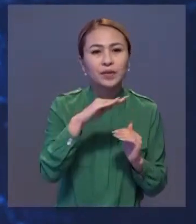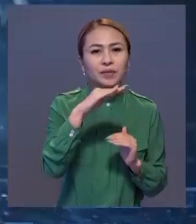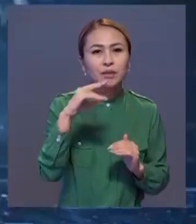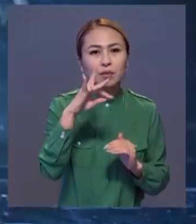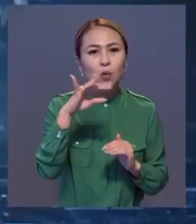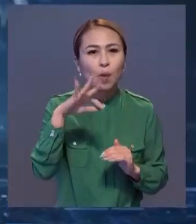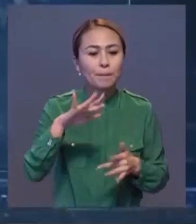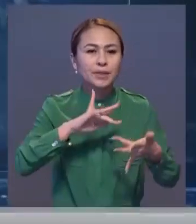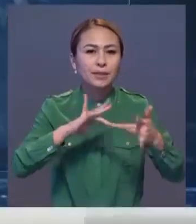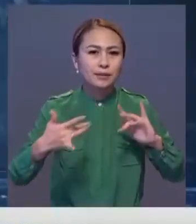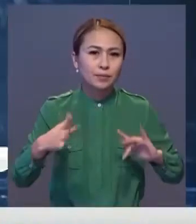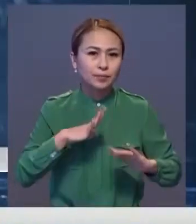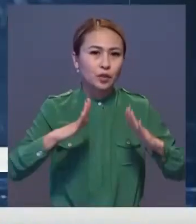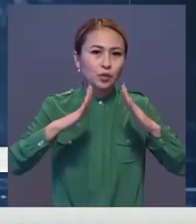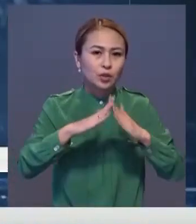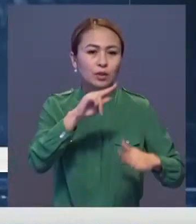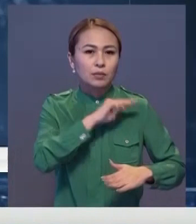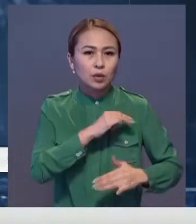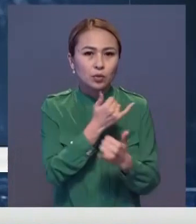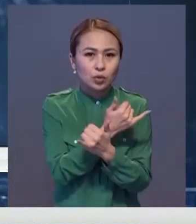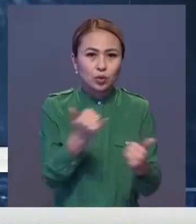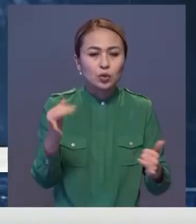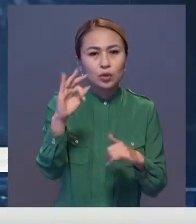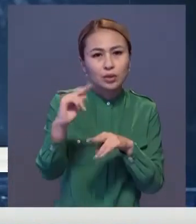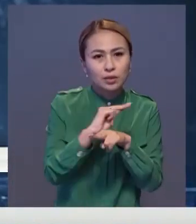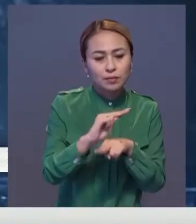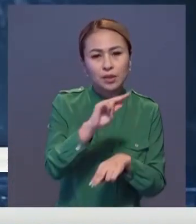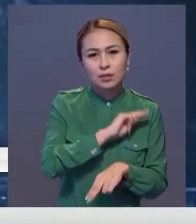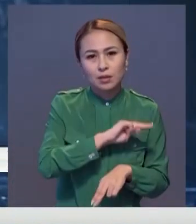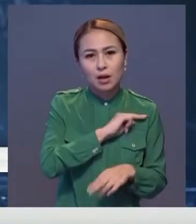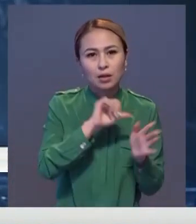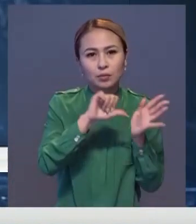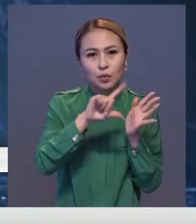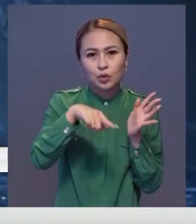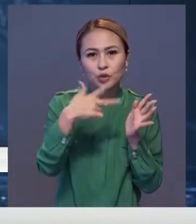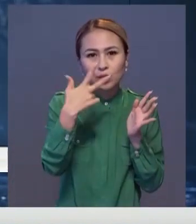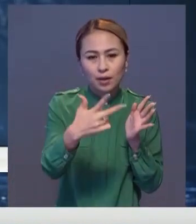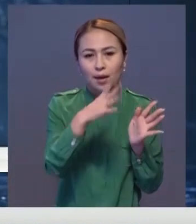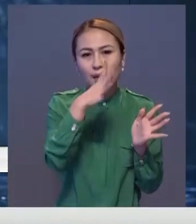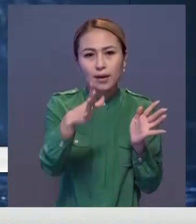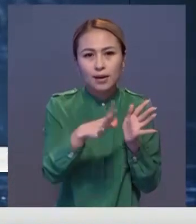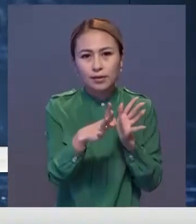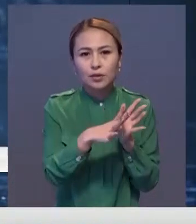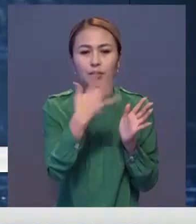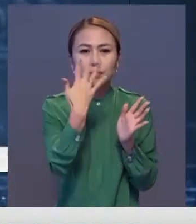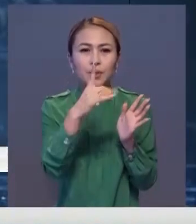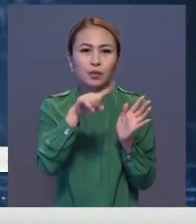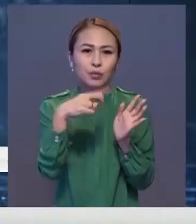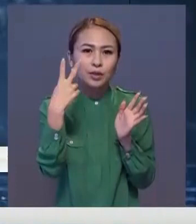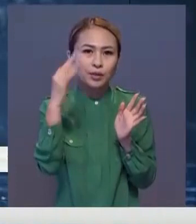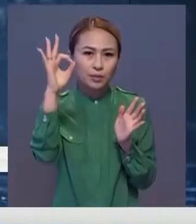туралы Финпром сайтында жарияланды. Яғни үйге қызмет көрсету және жөндеу қызметтері 6,3%-ке, электр